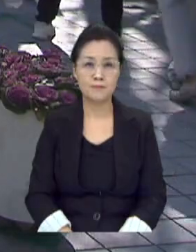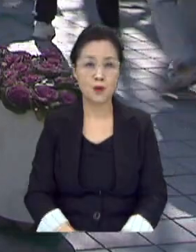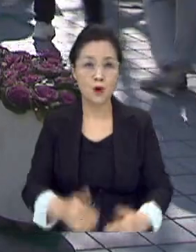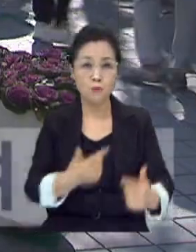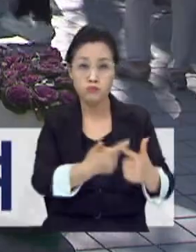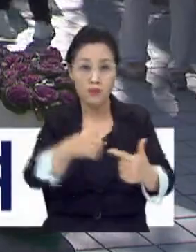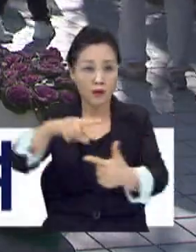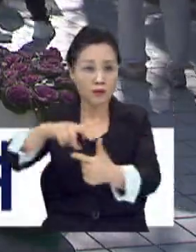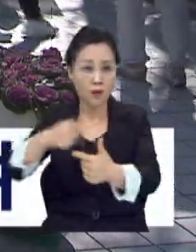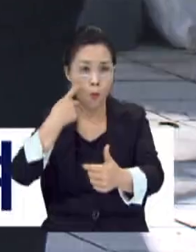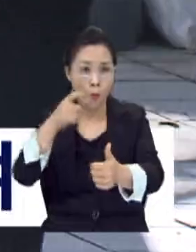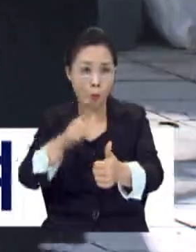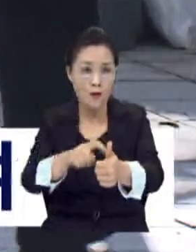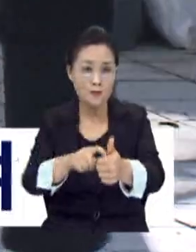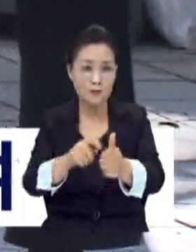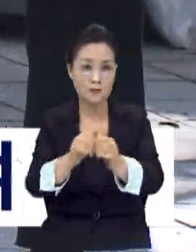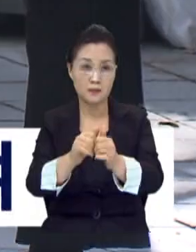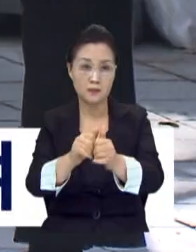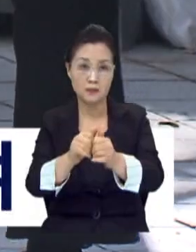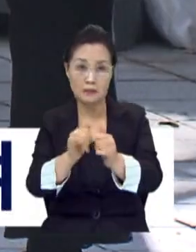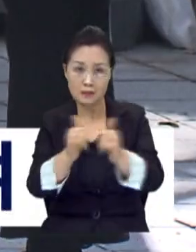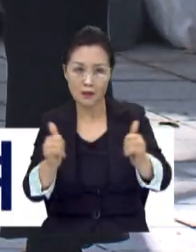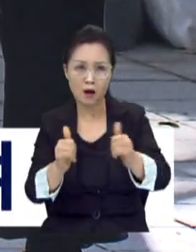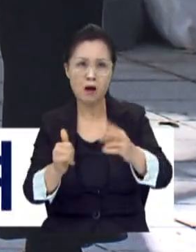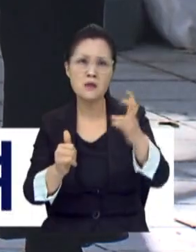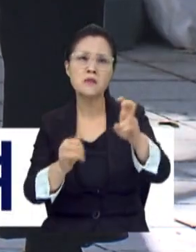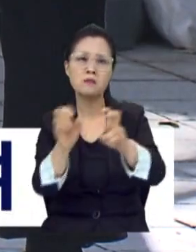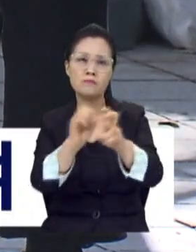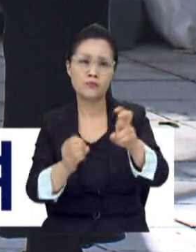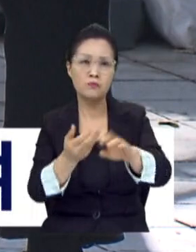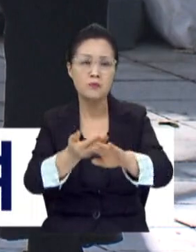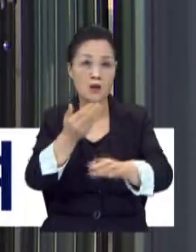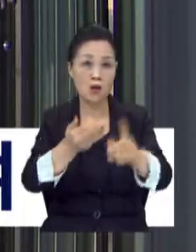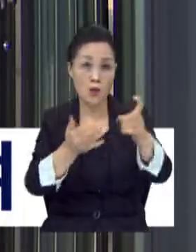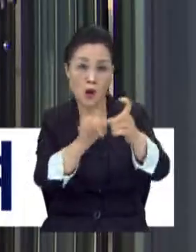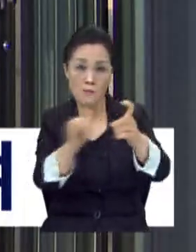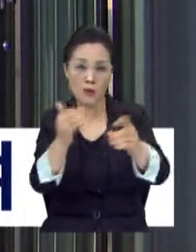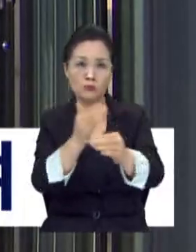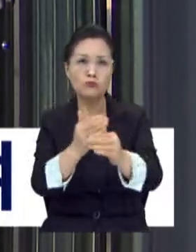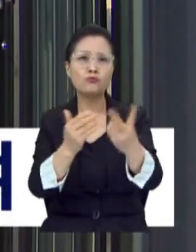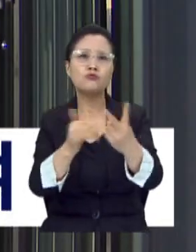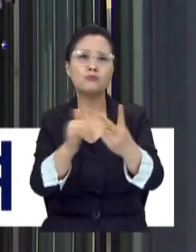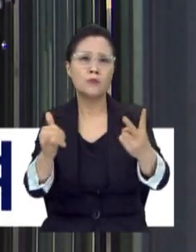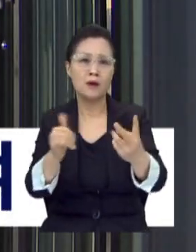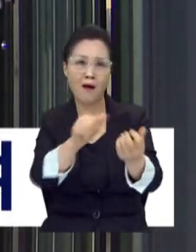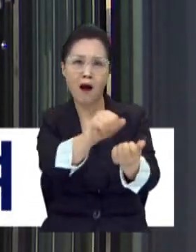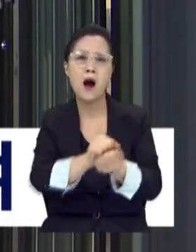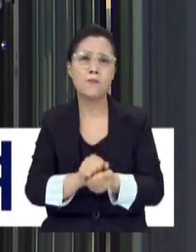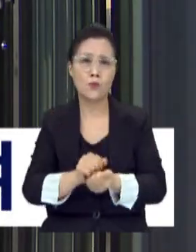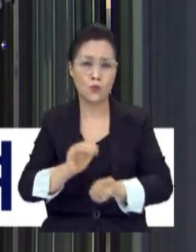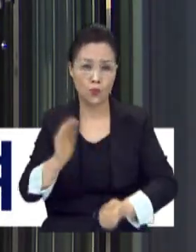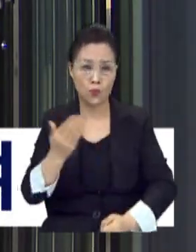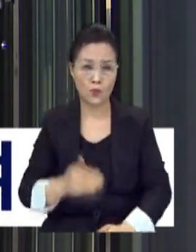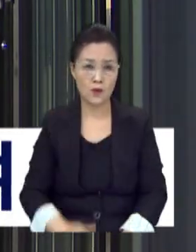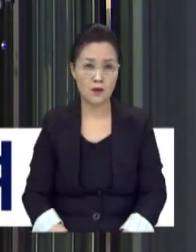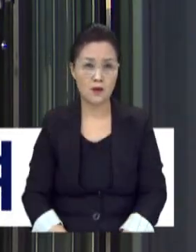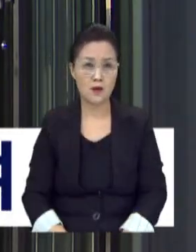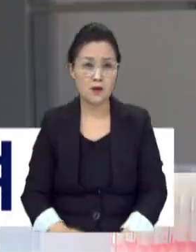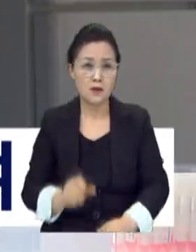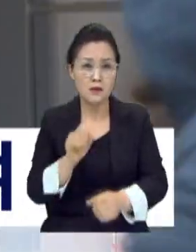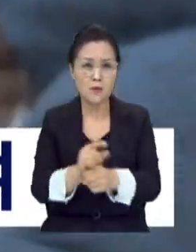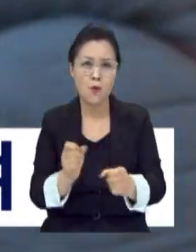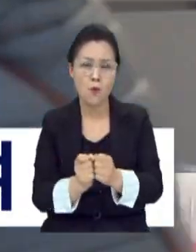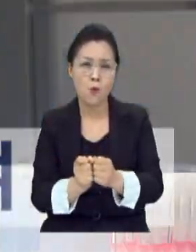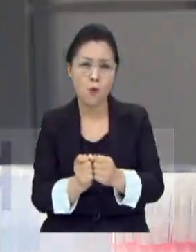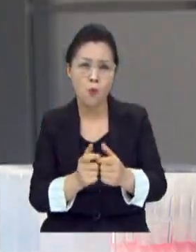상 경남 의 확진 자 비율이 20% 를 넘어섰습니다 10명 중 2명 꼴로 감염 된 것입니다 이미 확산 3가